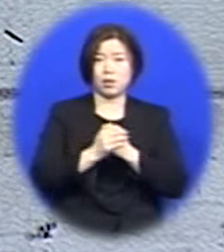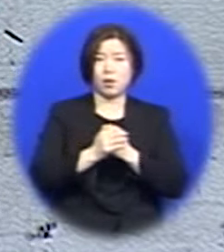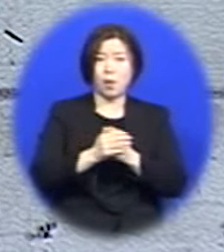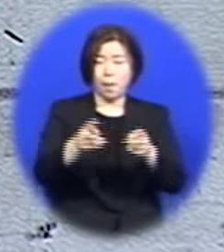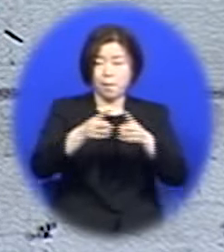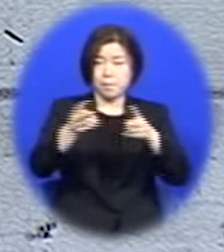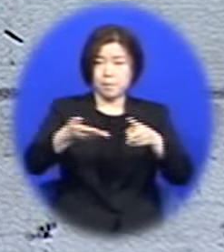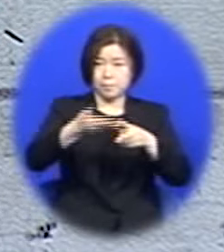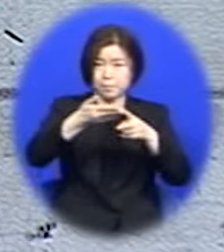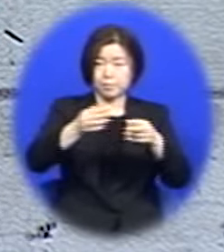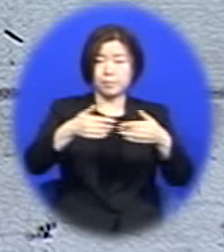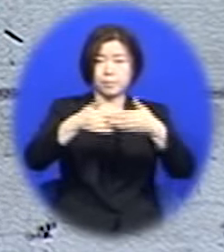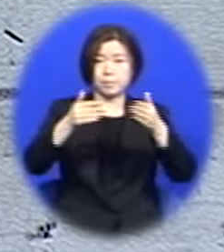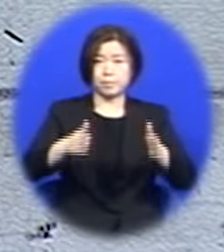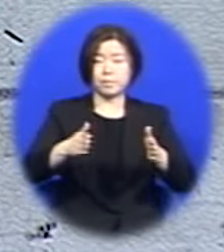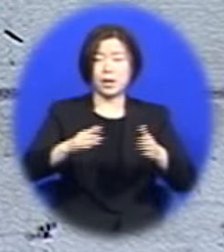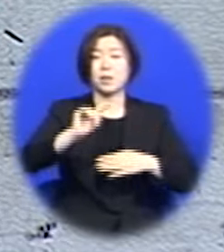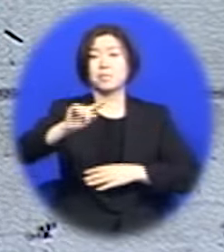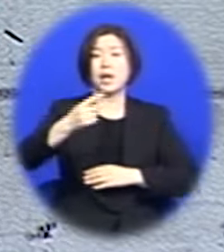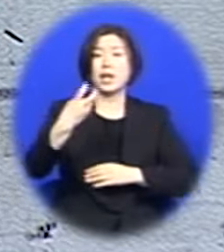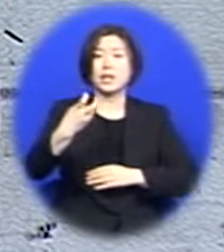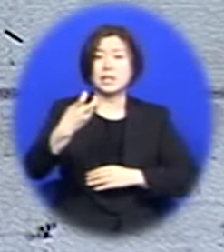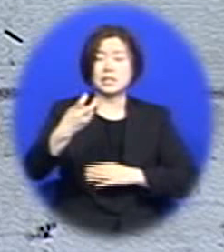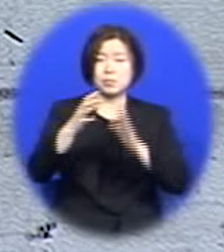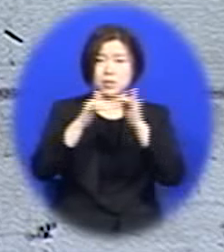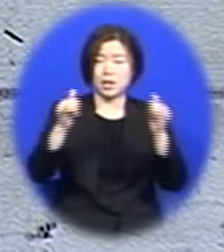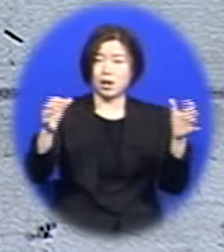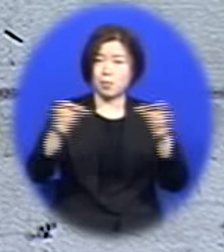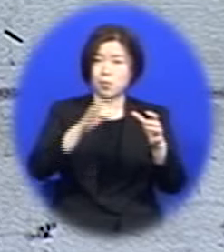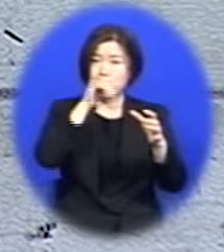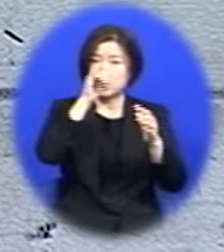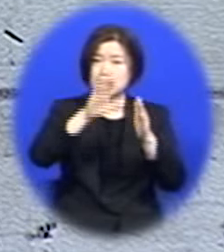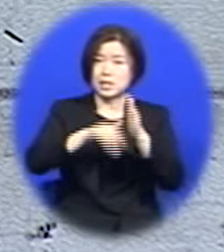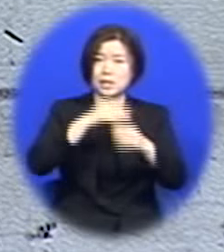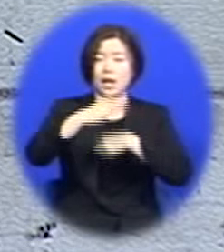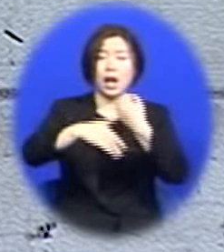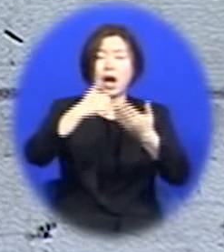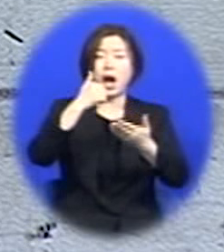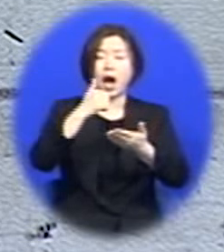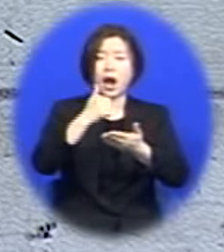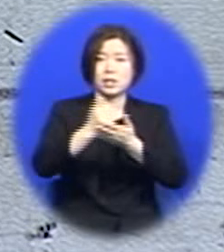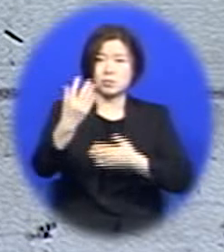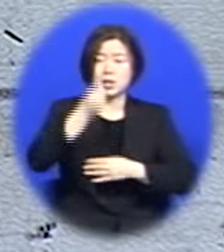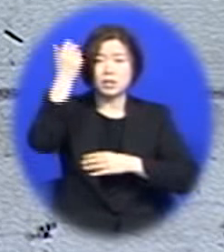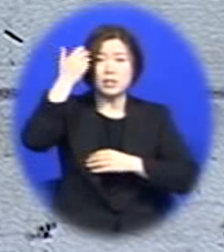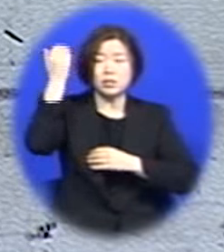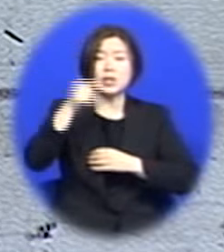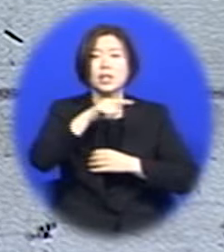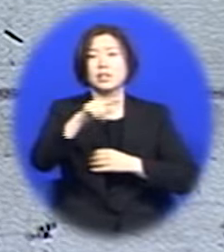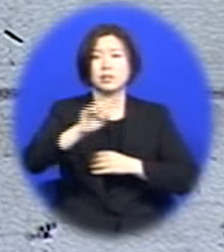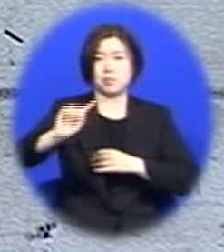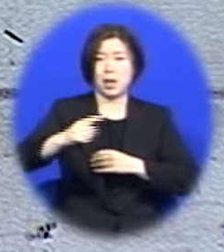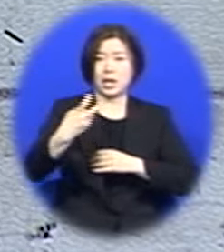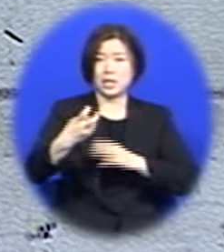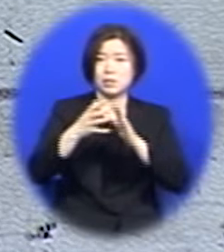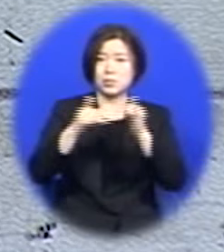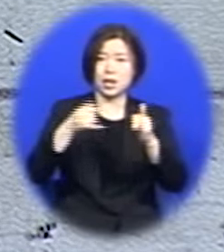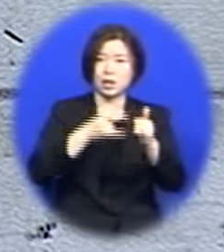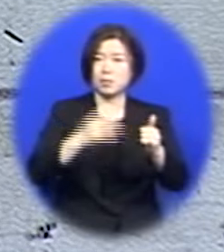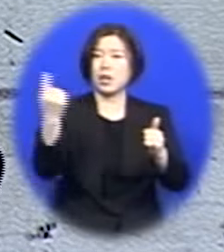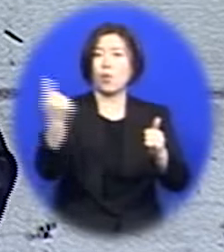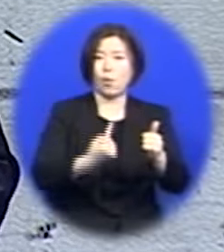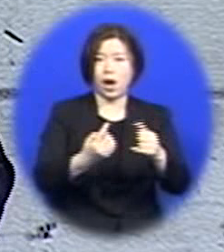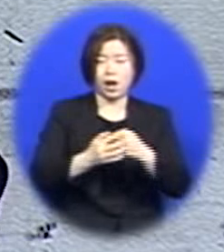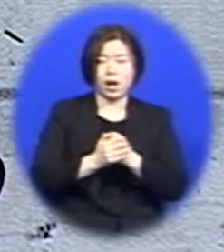마가다락방에 120문도가 모여있는데 하나님의 성령이 그 성도들에게 임했습니다.